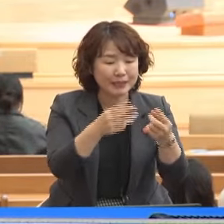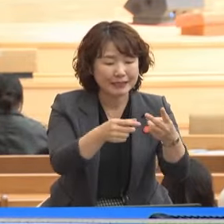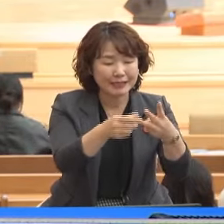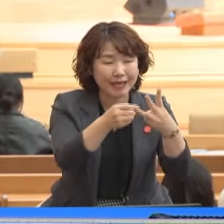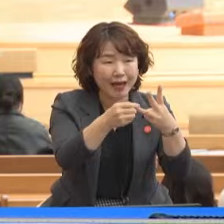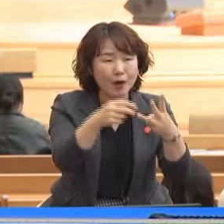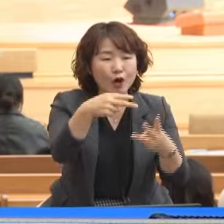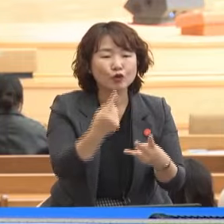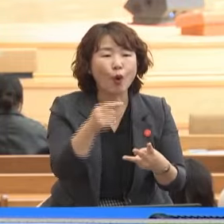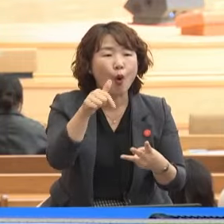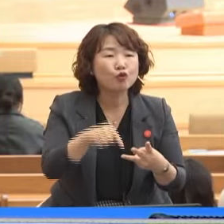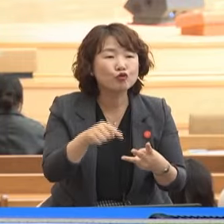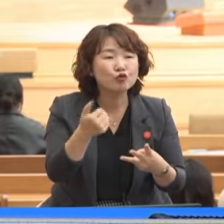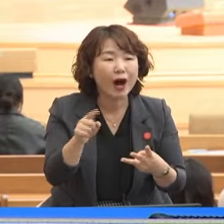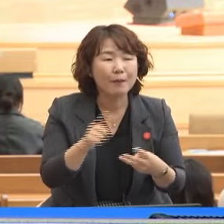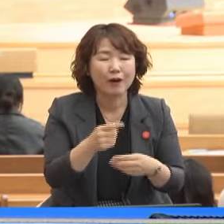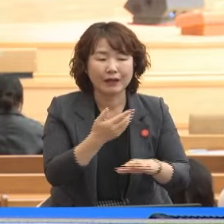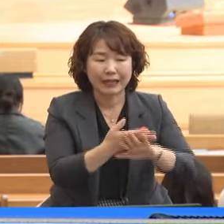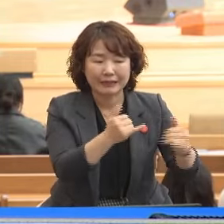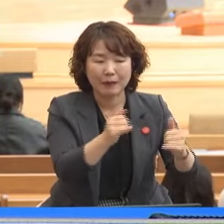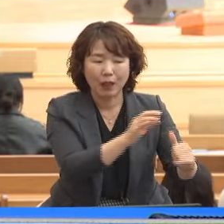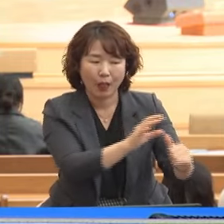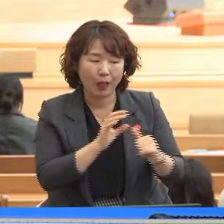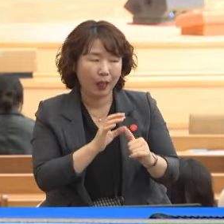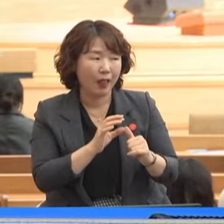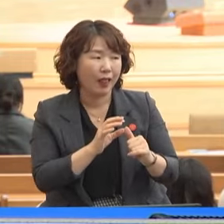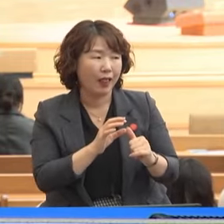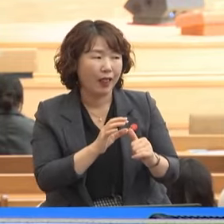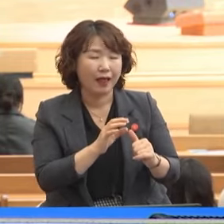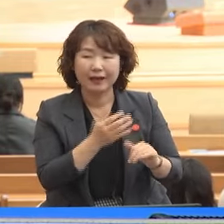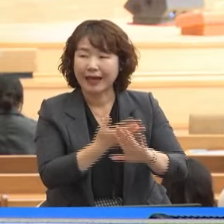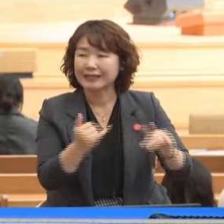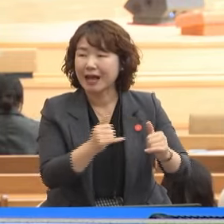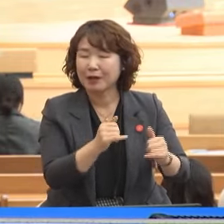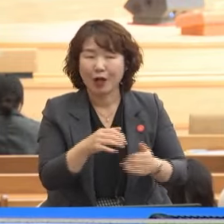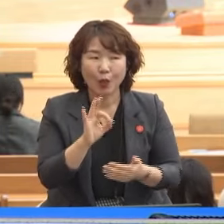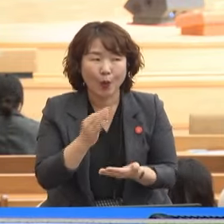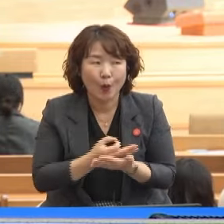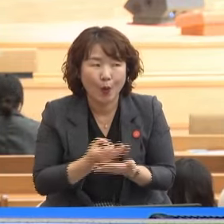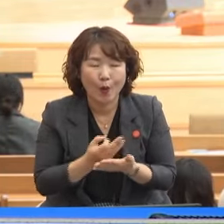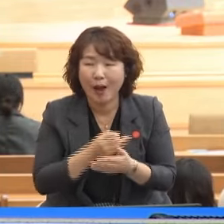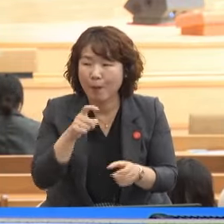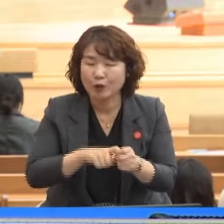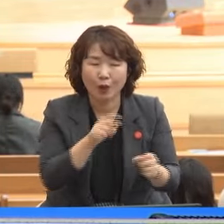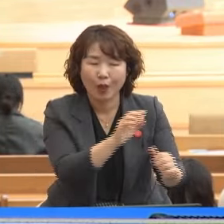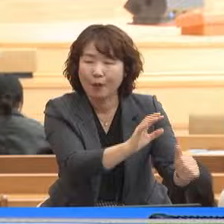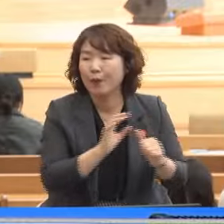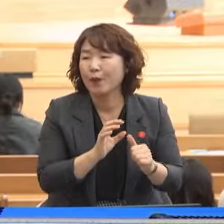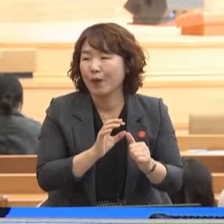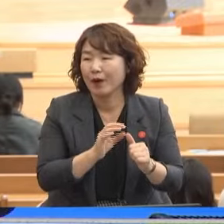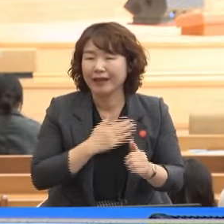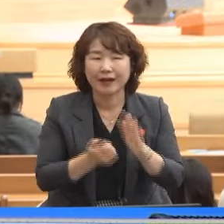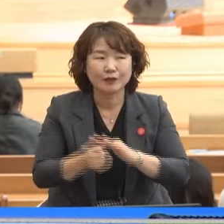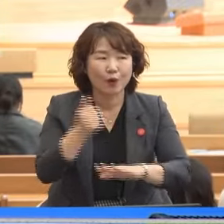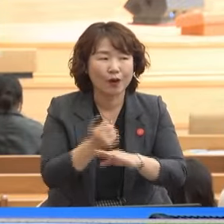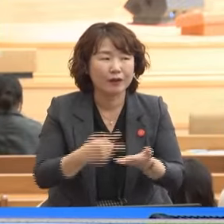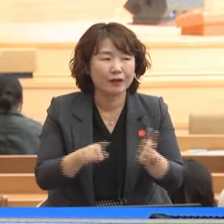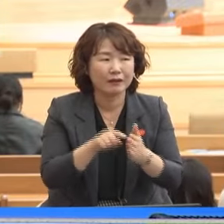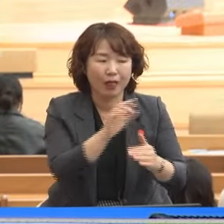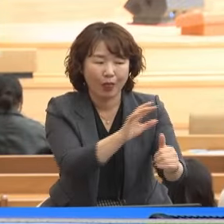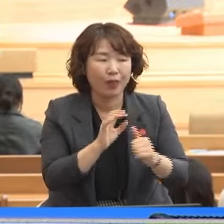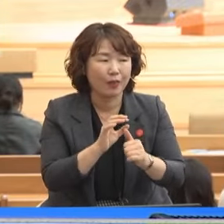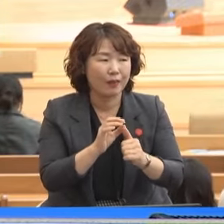도구화예요. 상대방을 이용해 먹으려고 하는 거예요. 사람을 돈벌의 수단으로, 출세의 수단으로